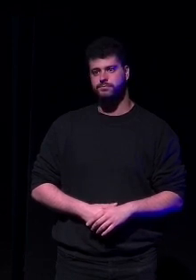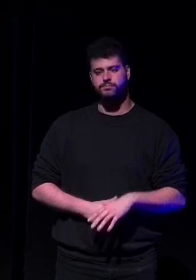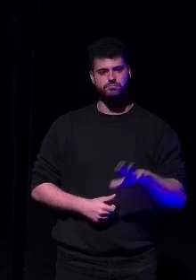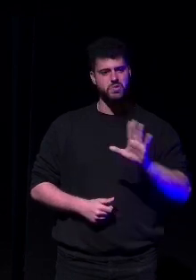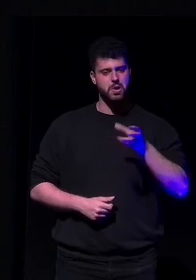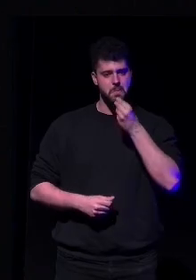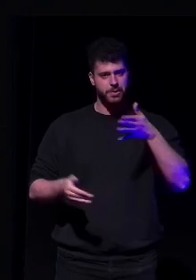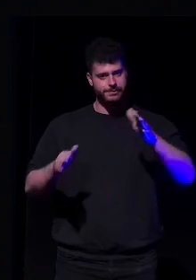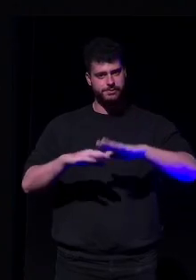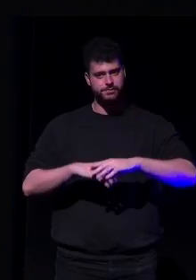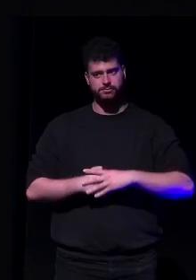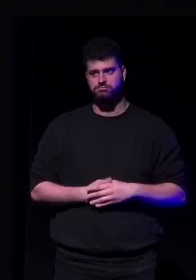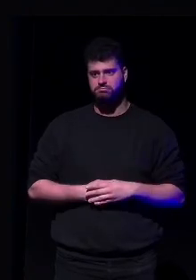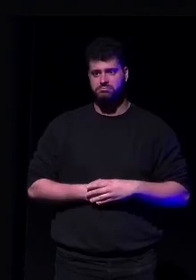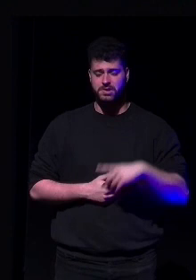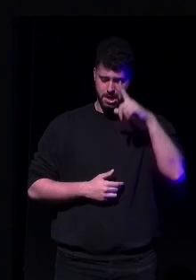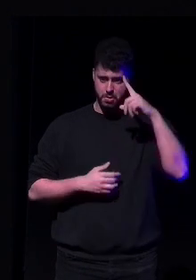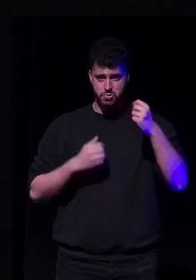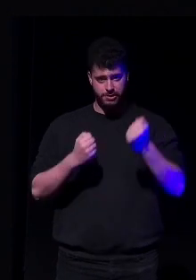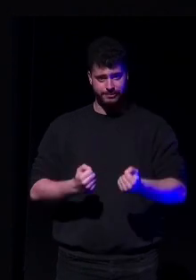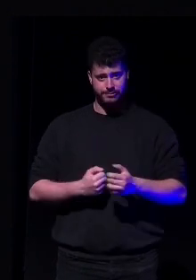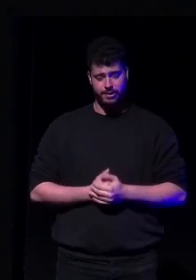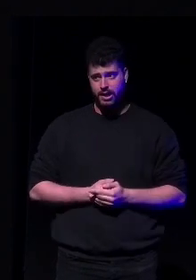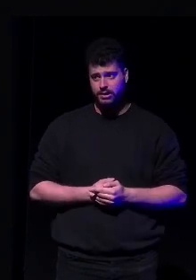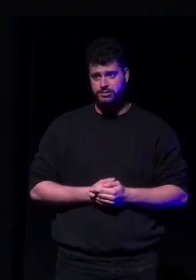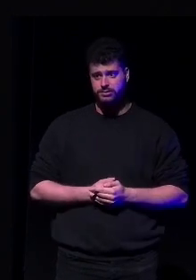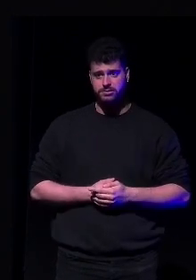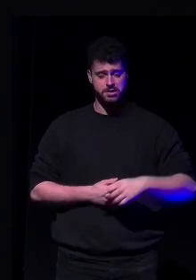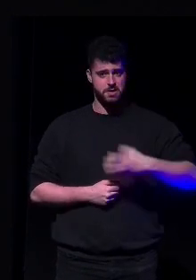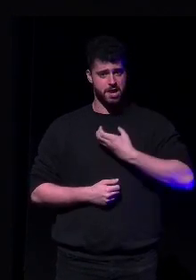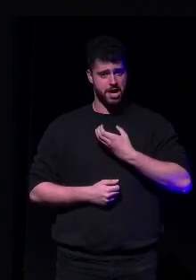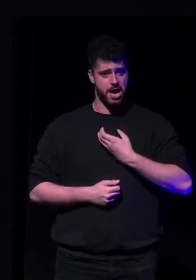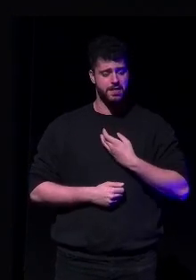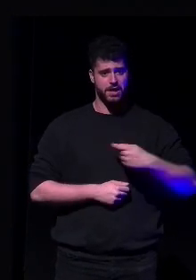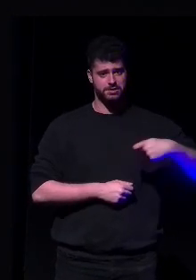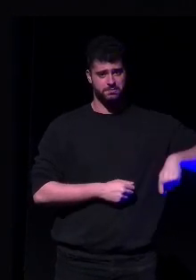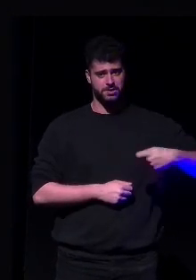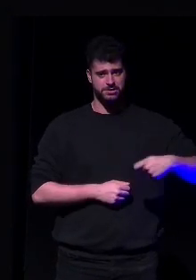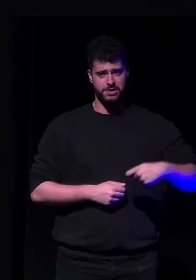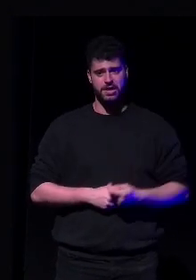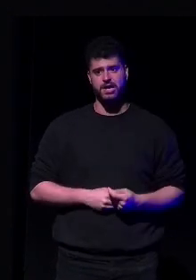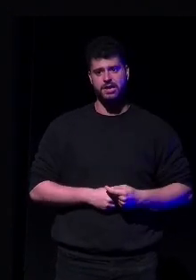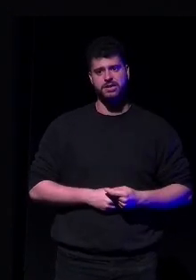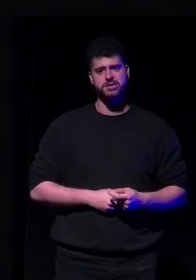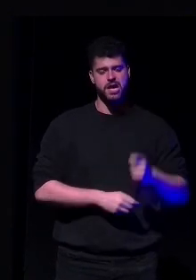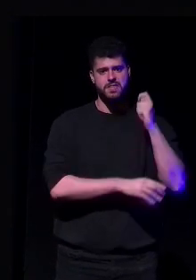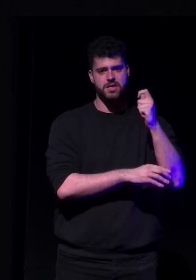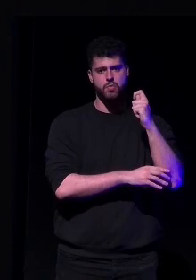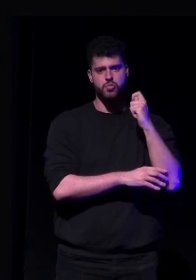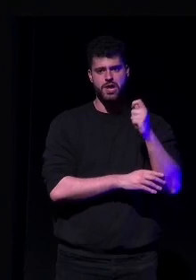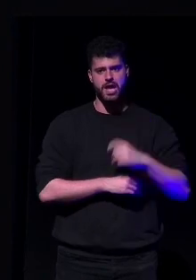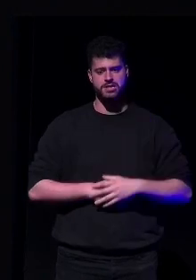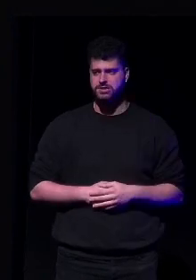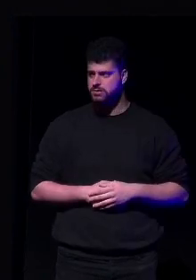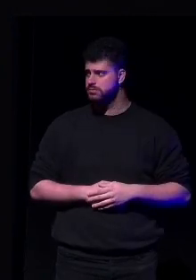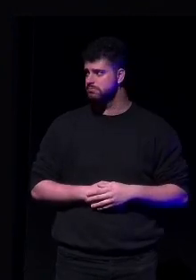Per tothom, autoritats, alcaldes, presidents, directors, diputats, agents turístics públics i